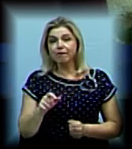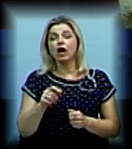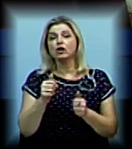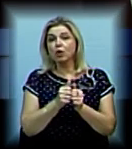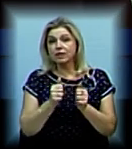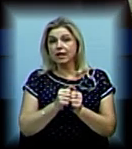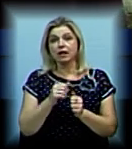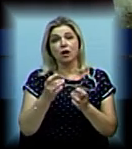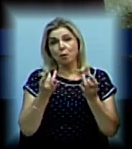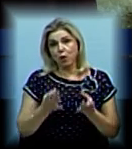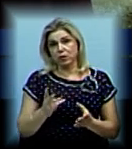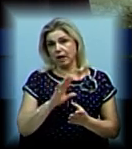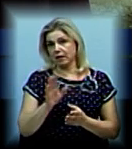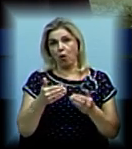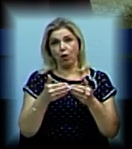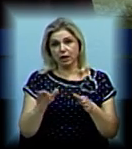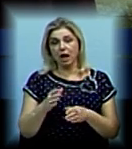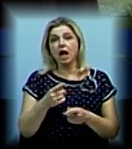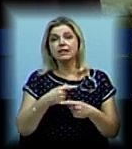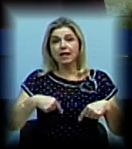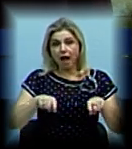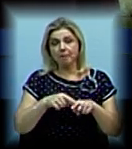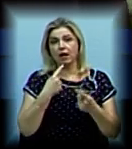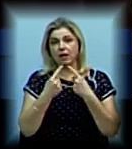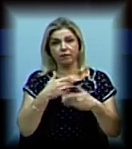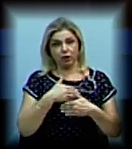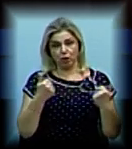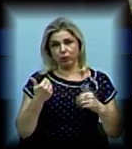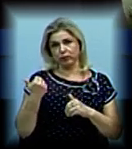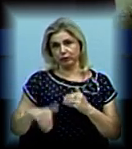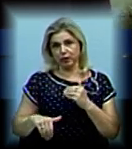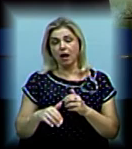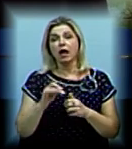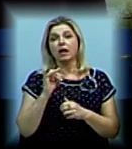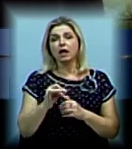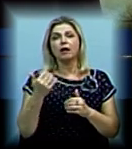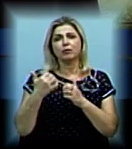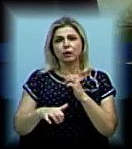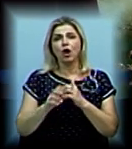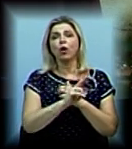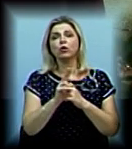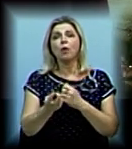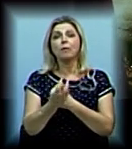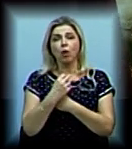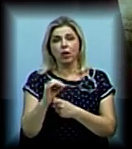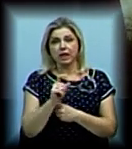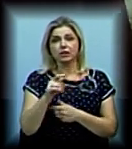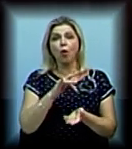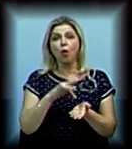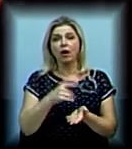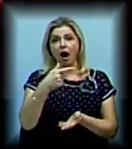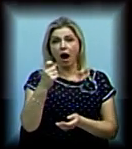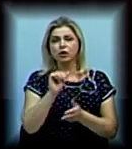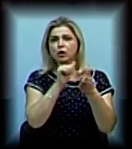Він просто не відчиняє. Він з нами розмовляти не хоче. Уникає. Він уникає і тих, котрі приходили з міськгазу, стукали і